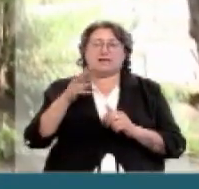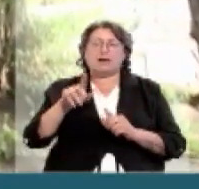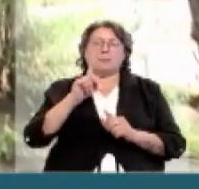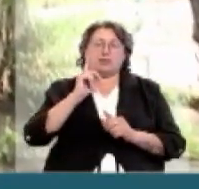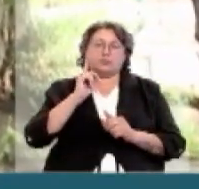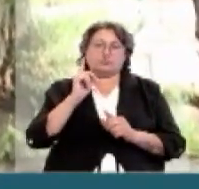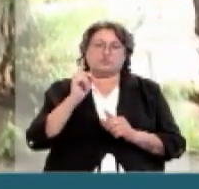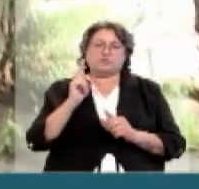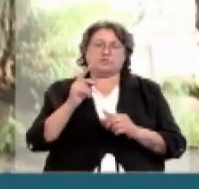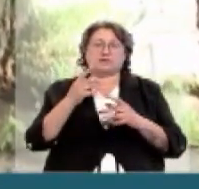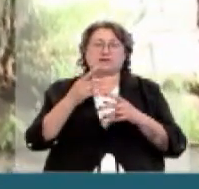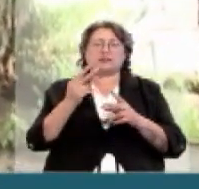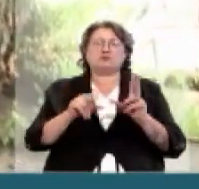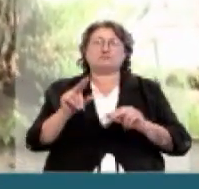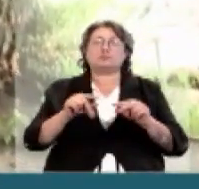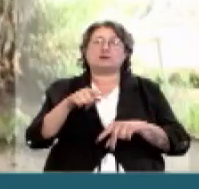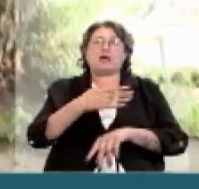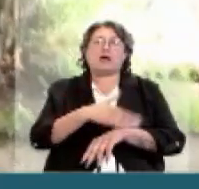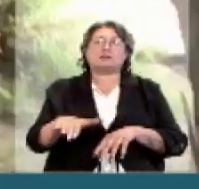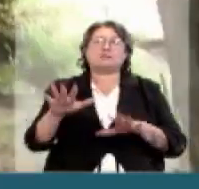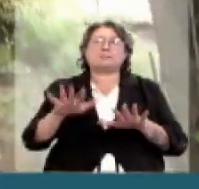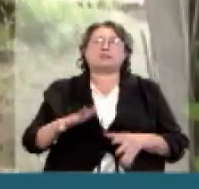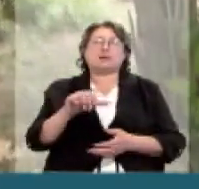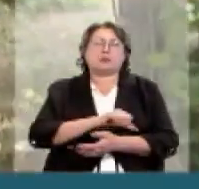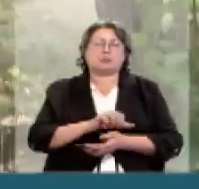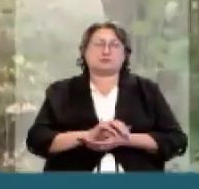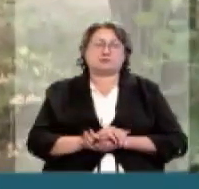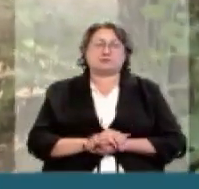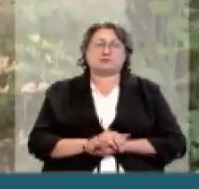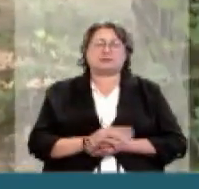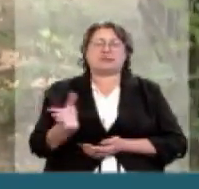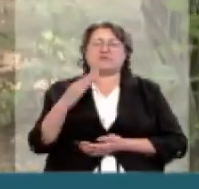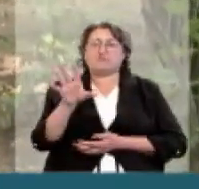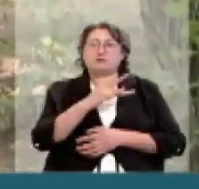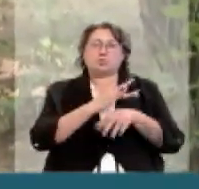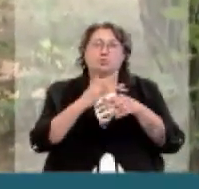күресейік, көзіңізге түссе, сіз де бірге жоюға тырысыңыз.